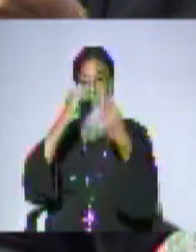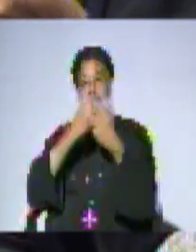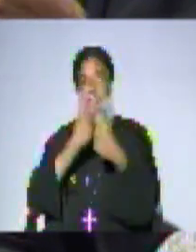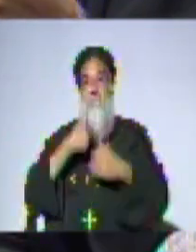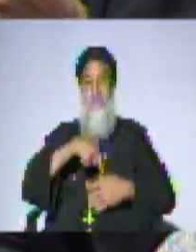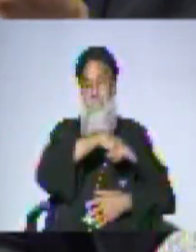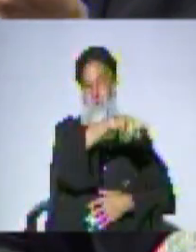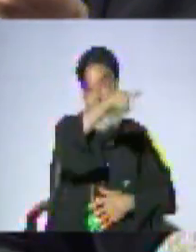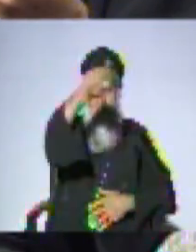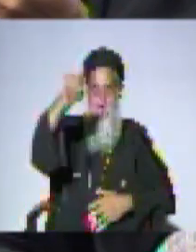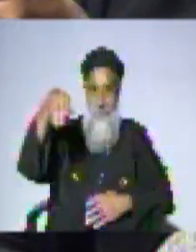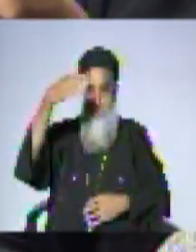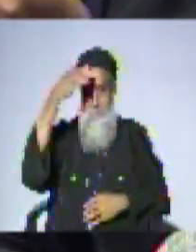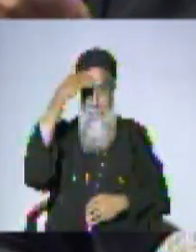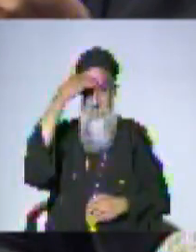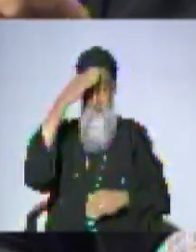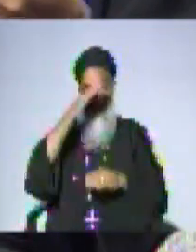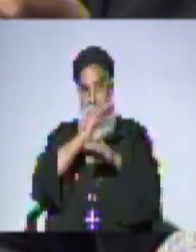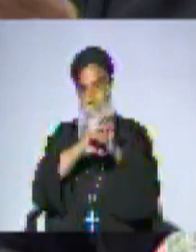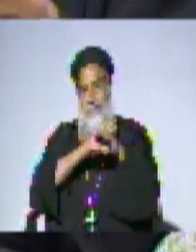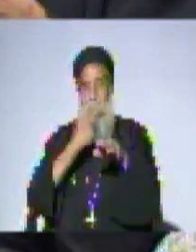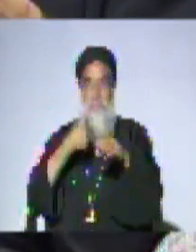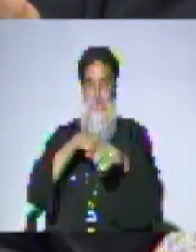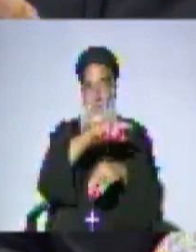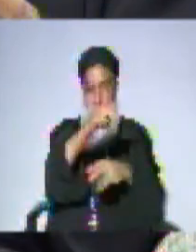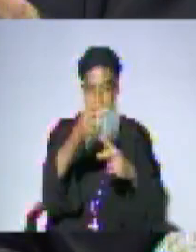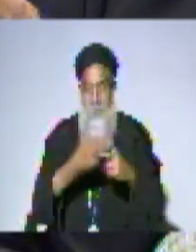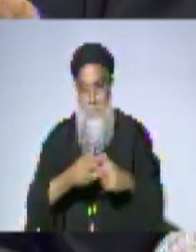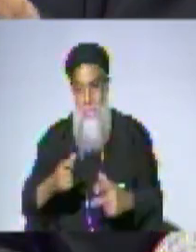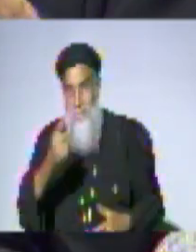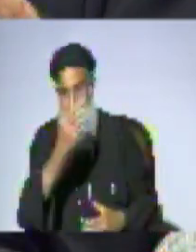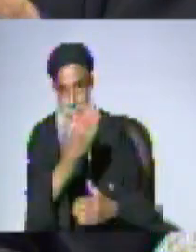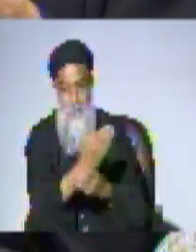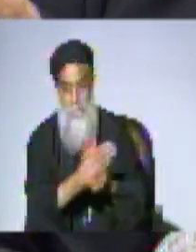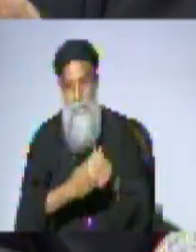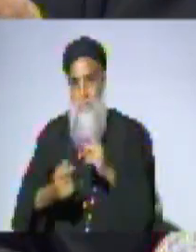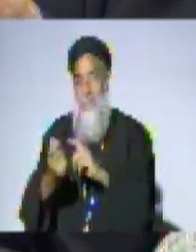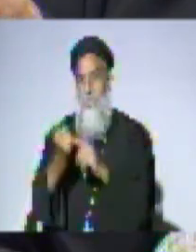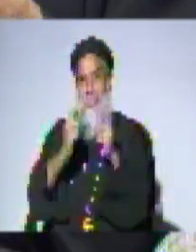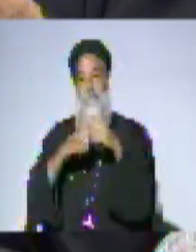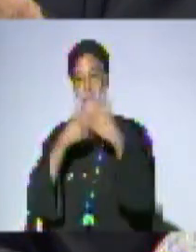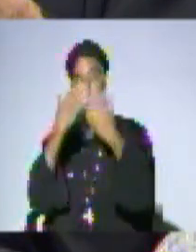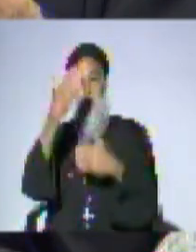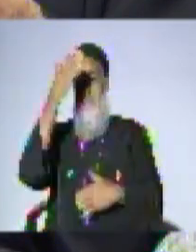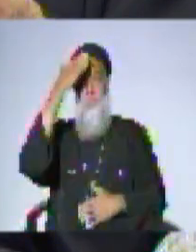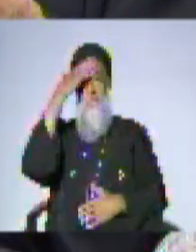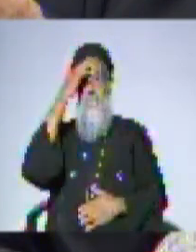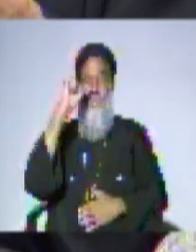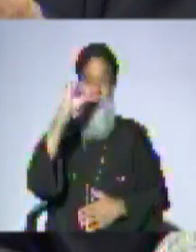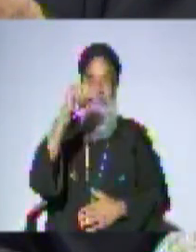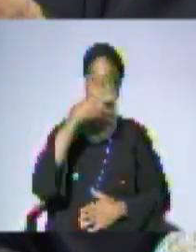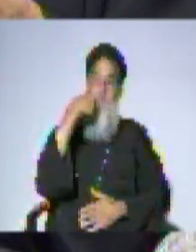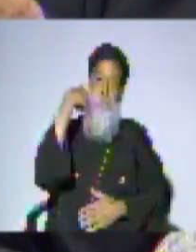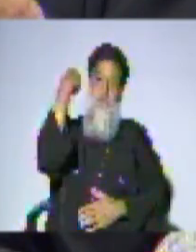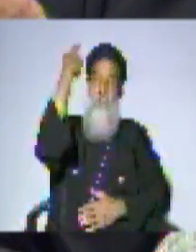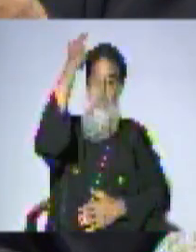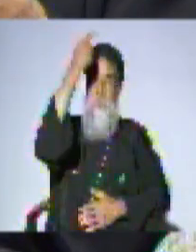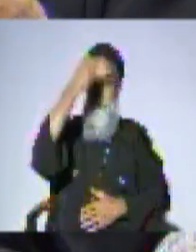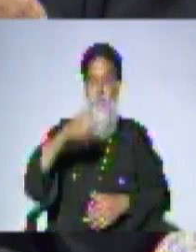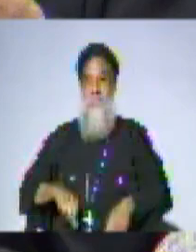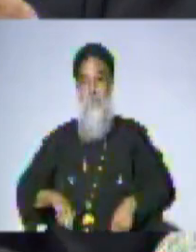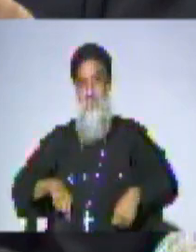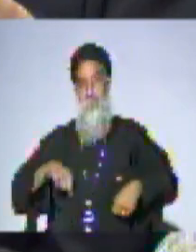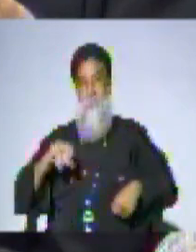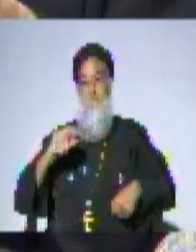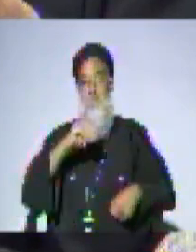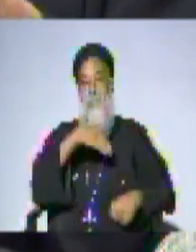محبيك بالنعمة والرأفات ومحبة البشر اللواتي لمسيحك، هذا الذي أنت مبارك معه مع الروح القدس المحيي